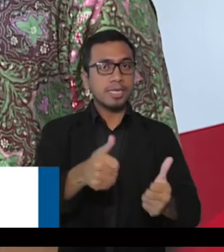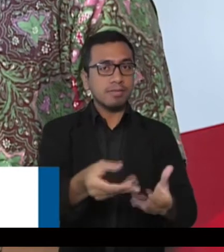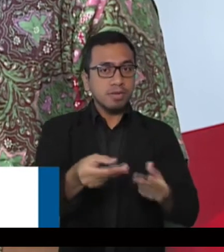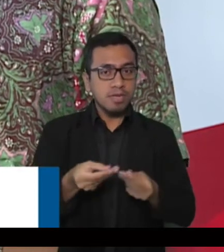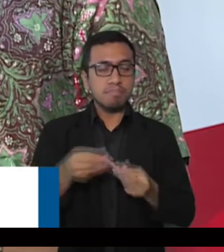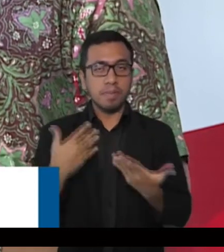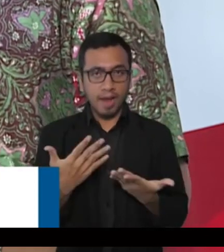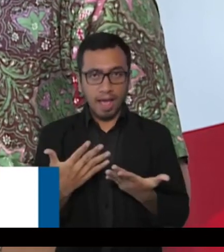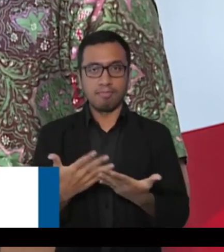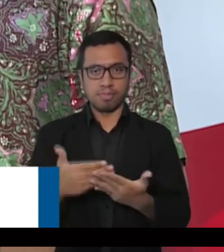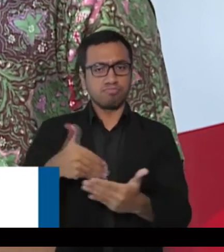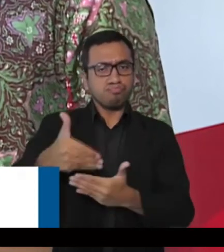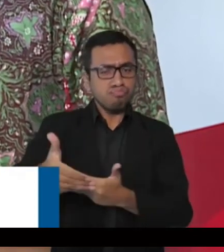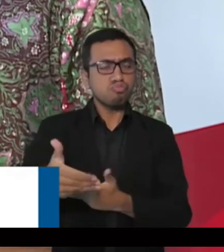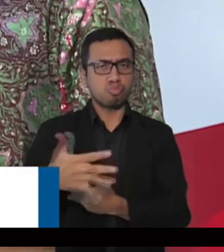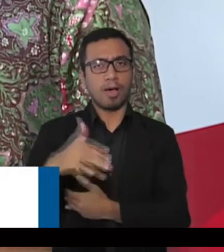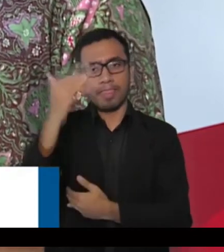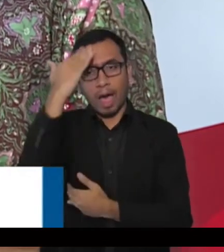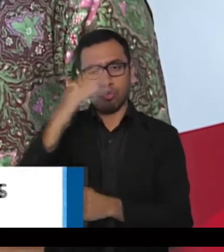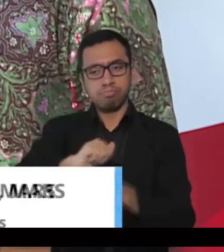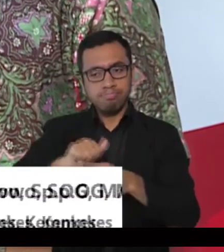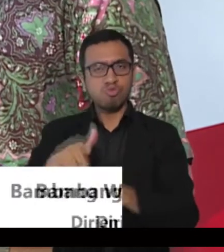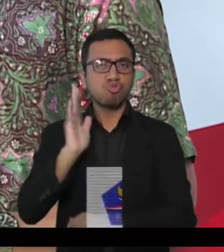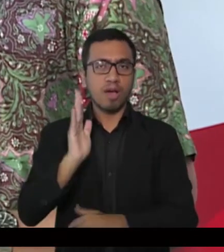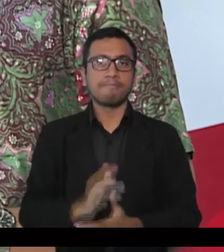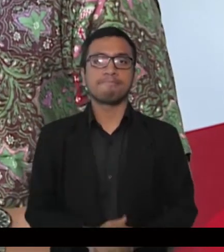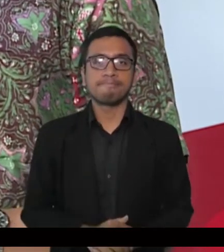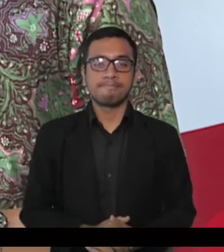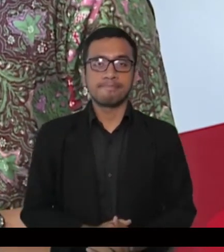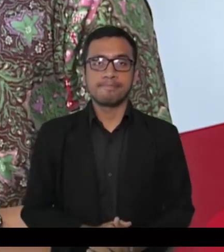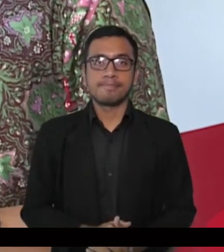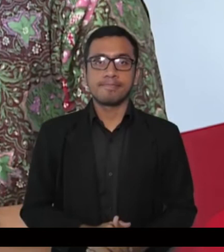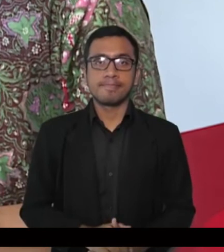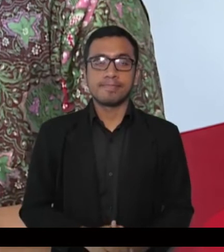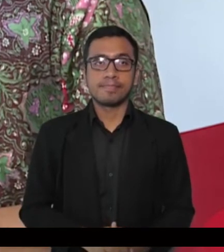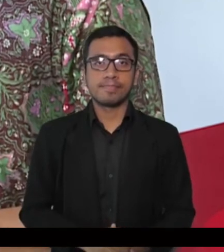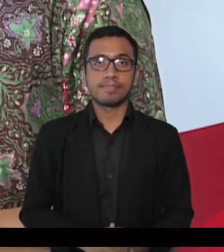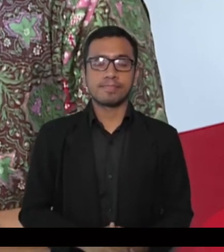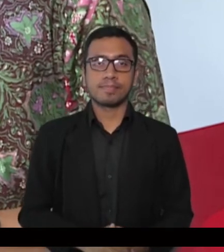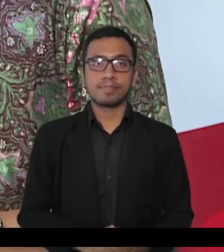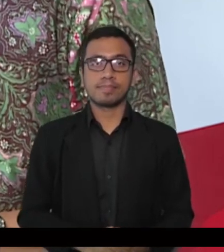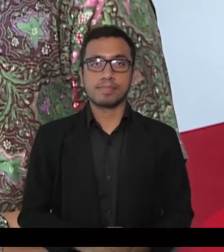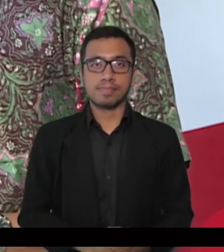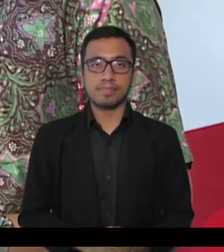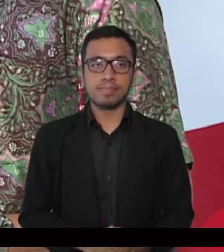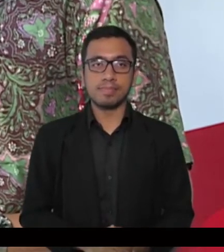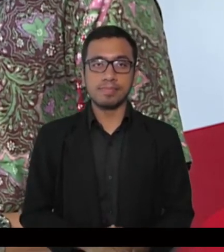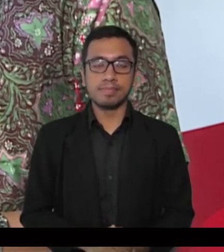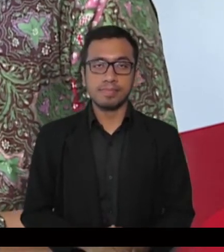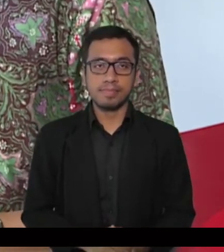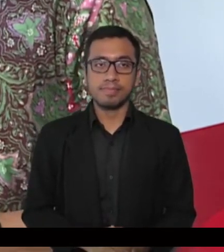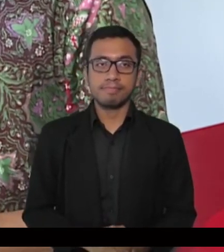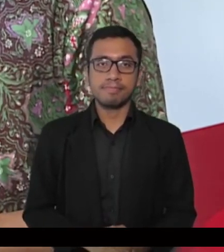bagian dari proses layanan yang sangat penting karena peran yang dilakukan oleh Puskesmas